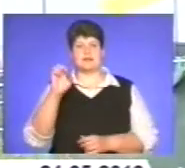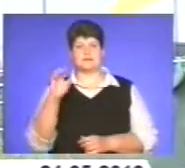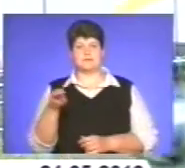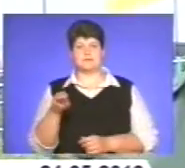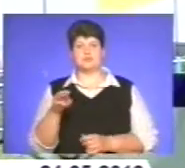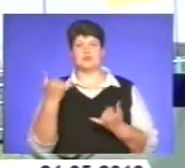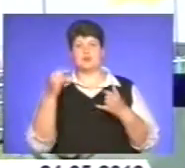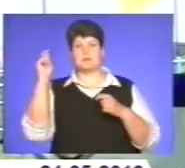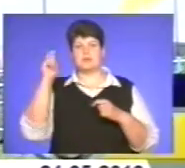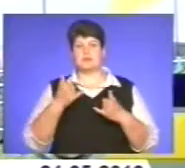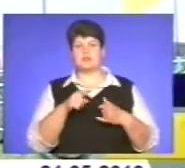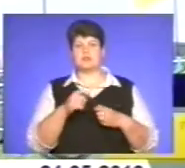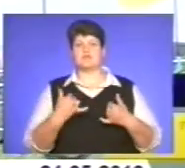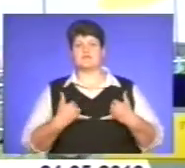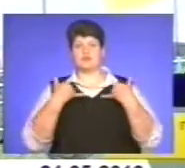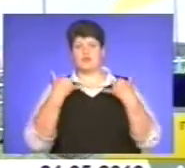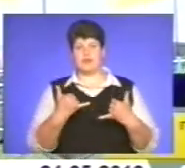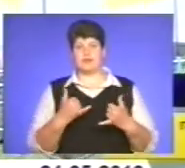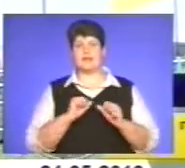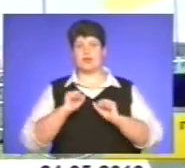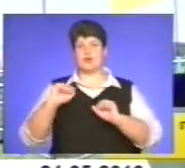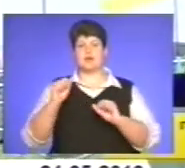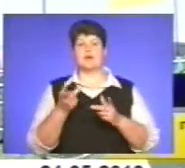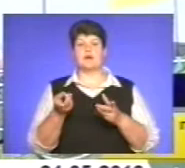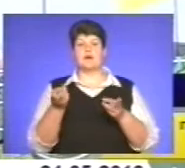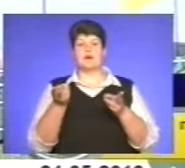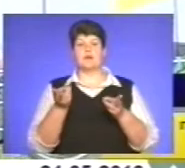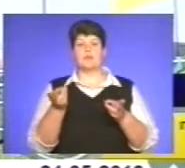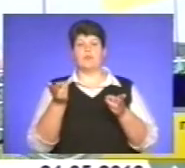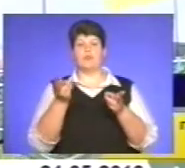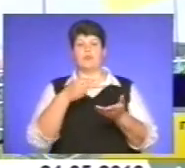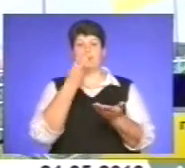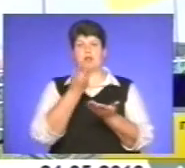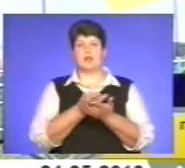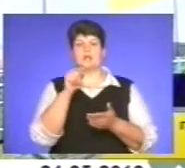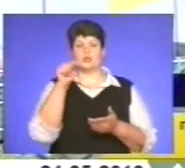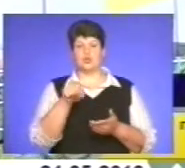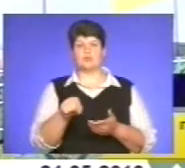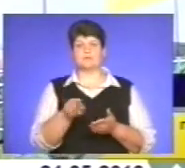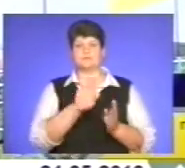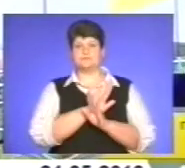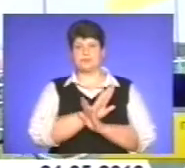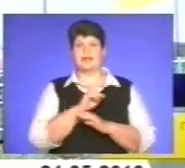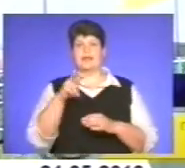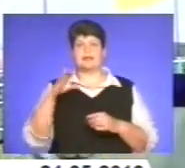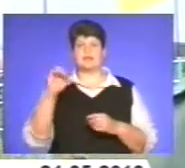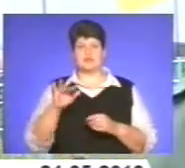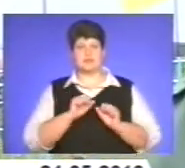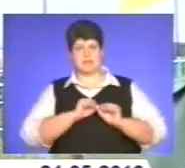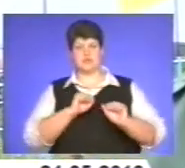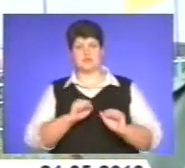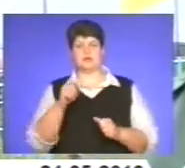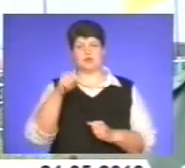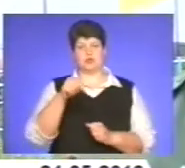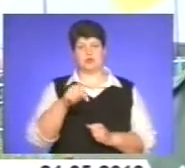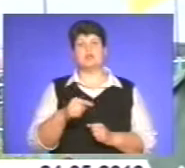Сьогодні ми приїхали сюди, щоб вшанувати героїв, які полягли колись тут, на Лисоні, і які відстояли цю Лисоню, так? Тому